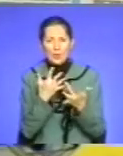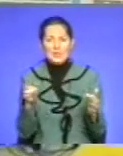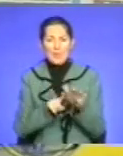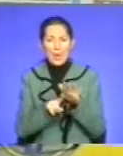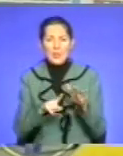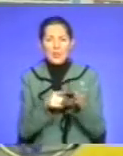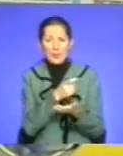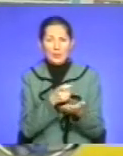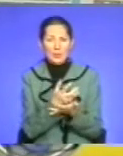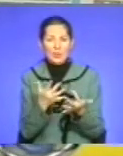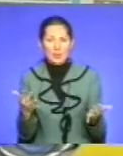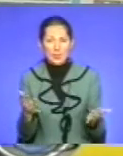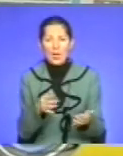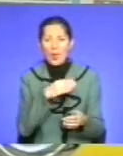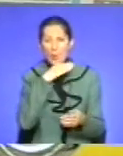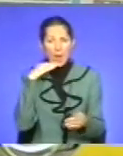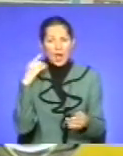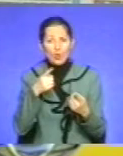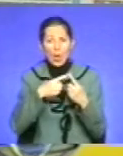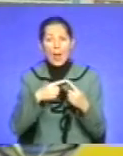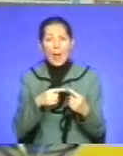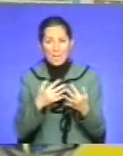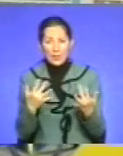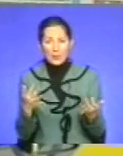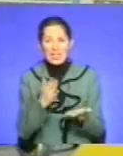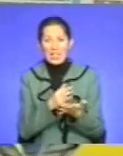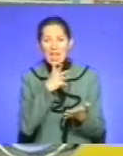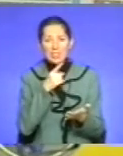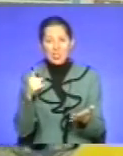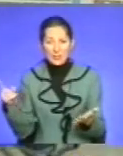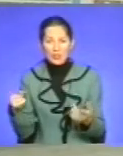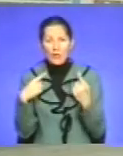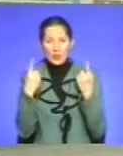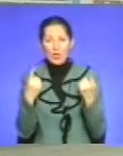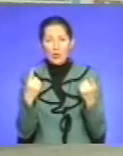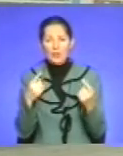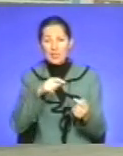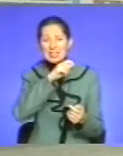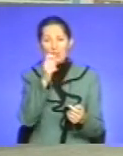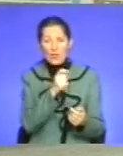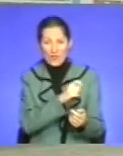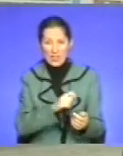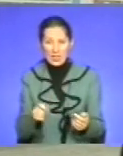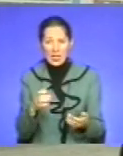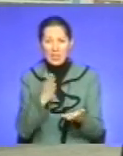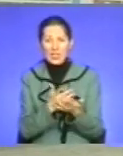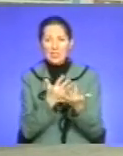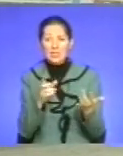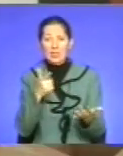є часів Великої Вітчизняної війни, серед яких, серед вилученого, є всякого роду